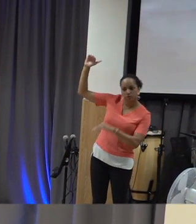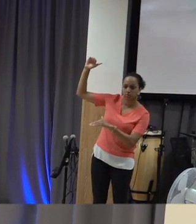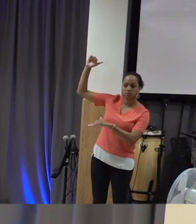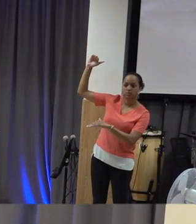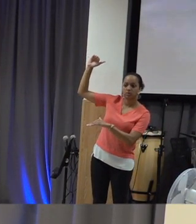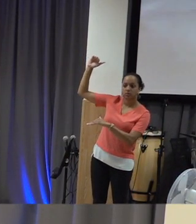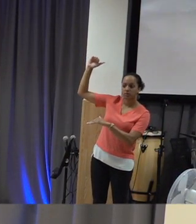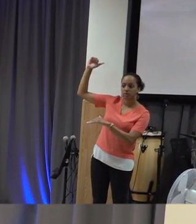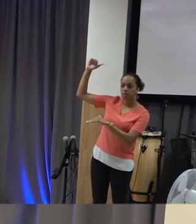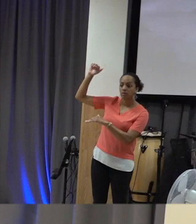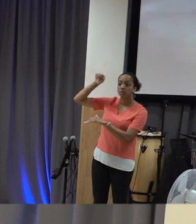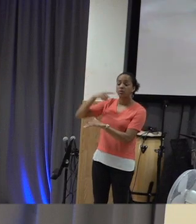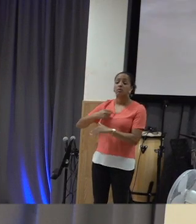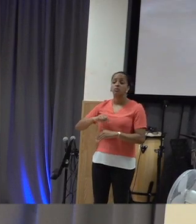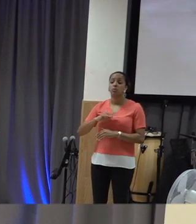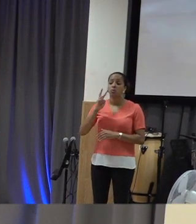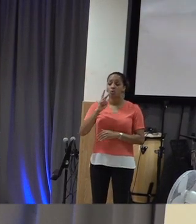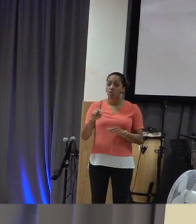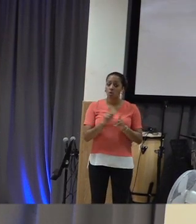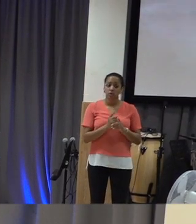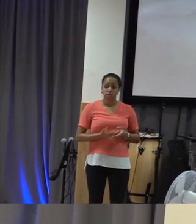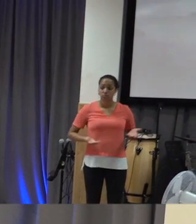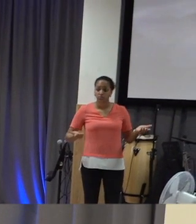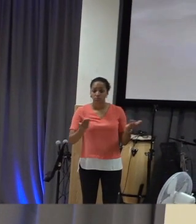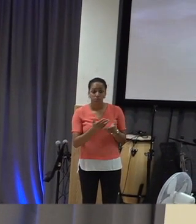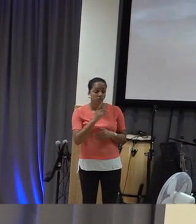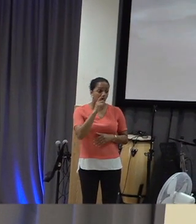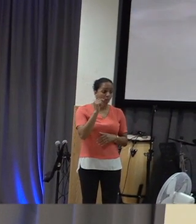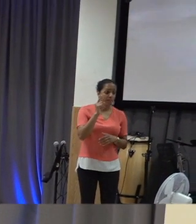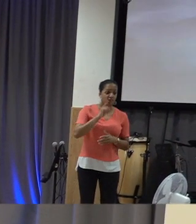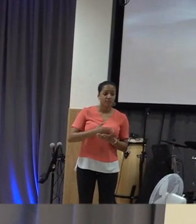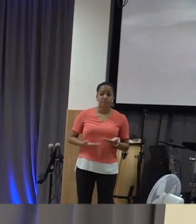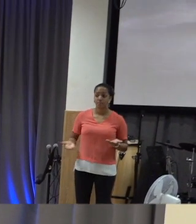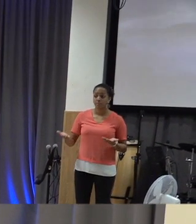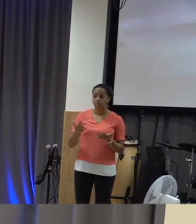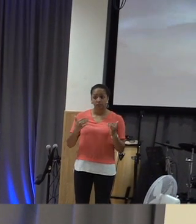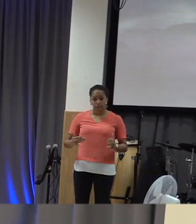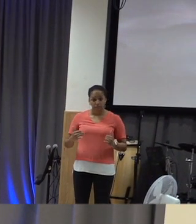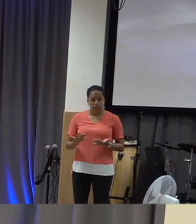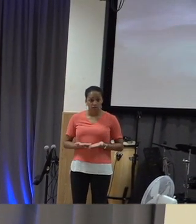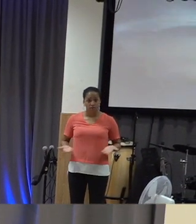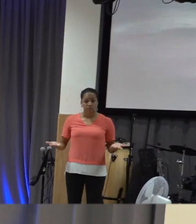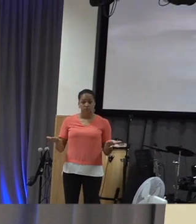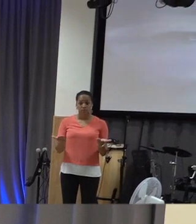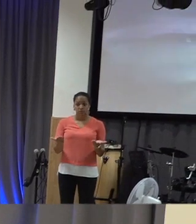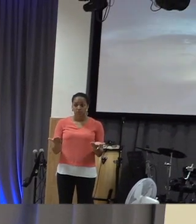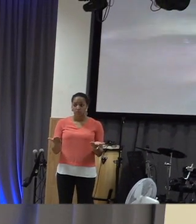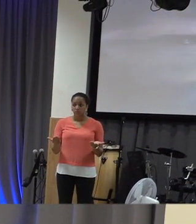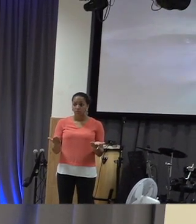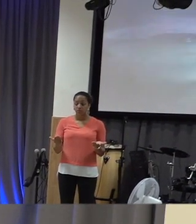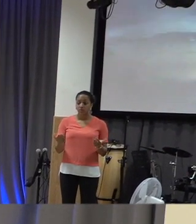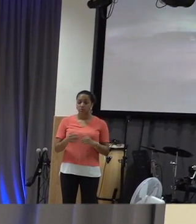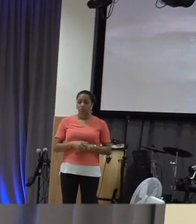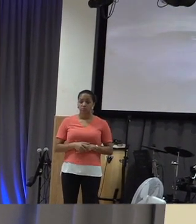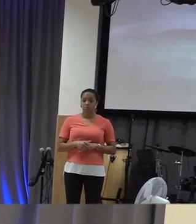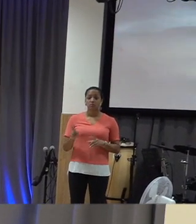devons également faire preuve d'honneur envers les hommes et les femmes au sein de l'Église. Et également aussi dans